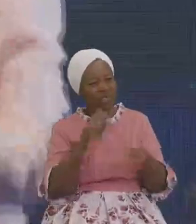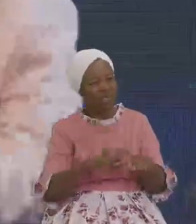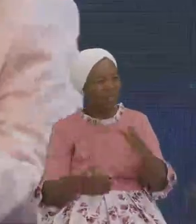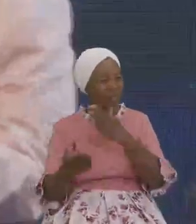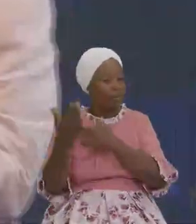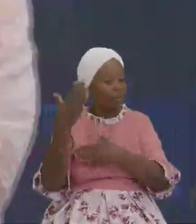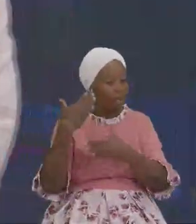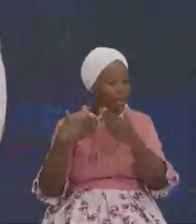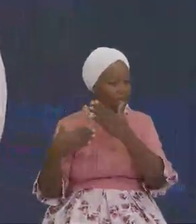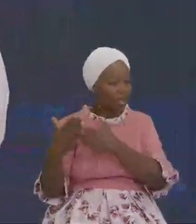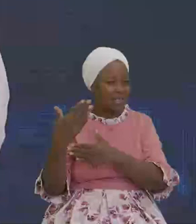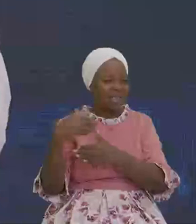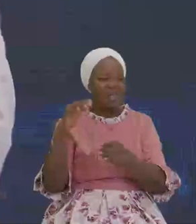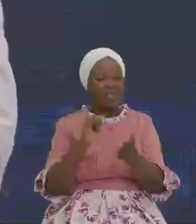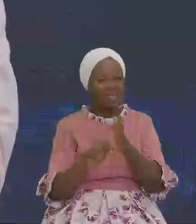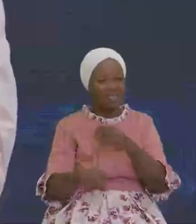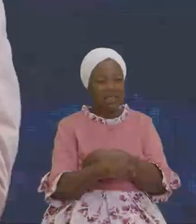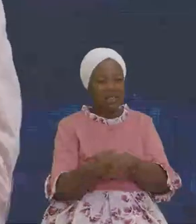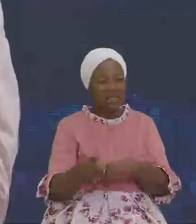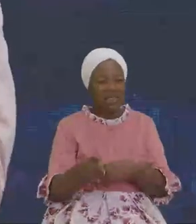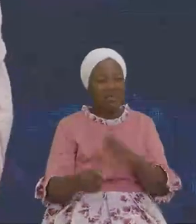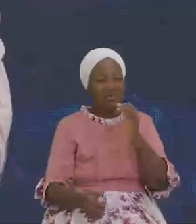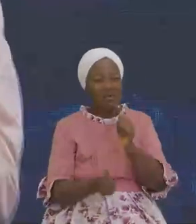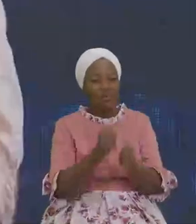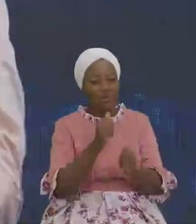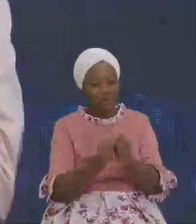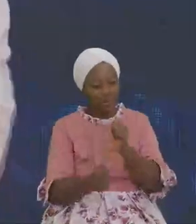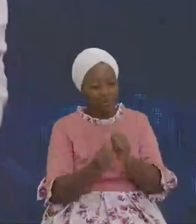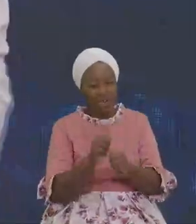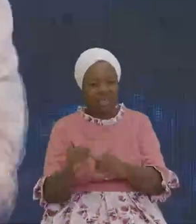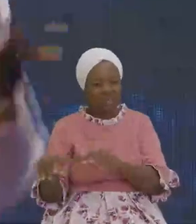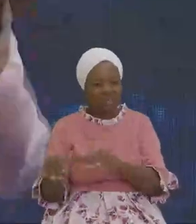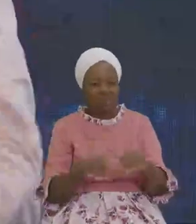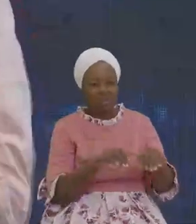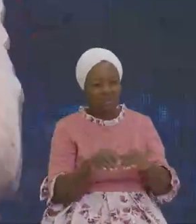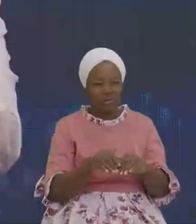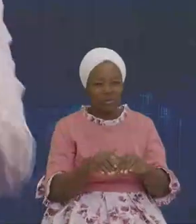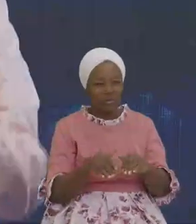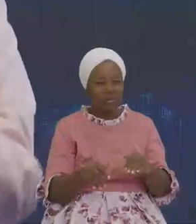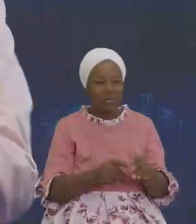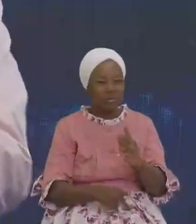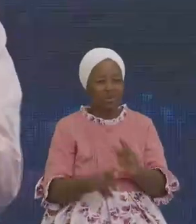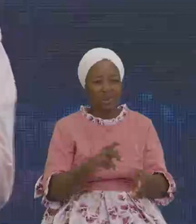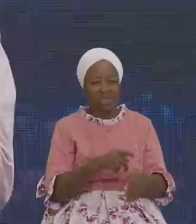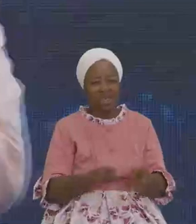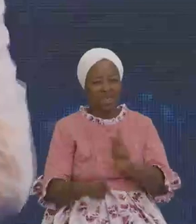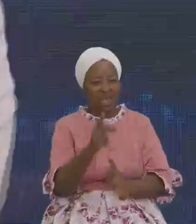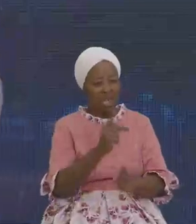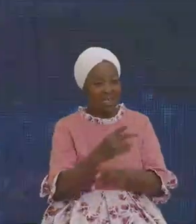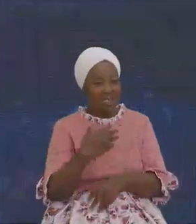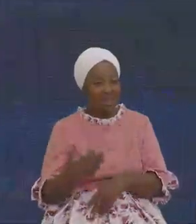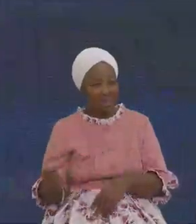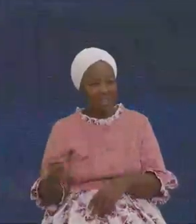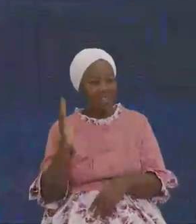dit, que ceux qui commettent de